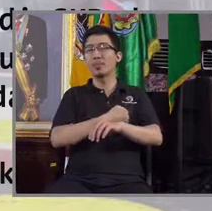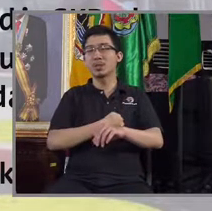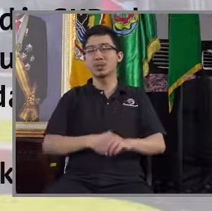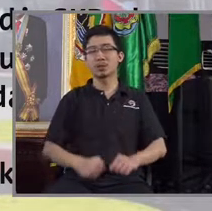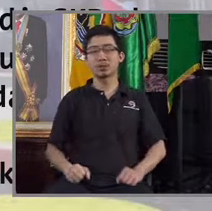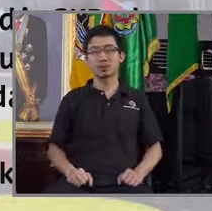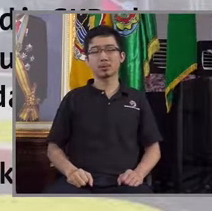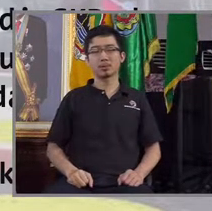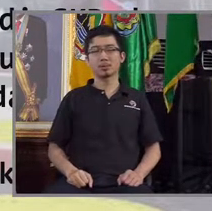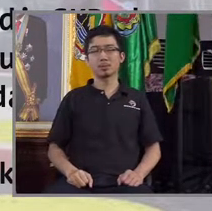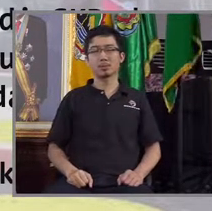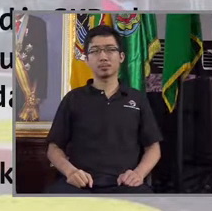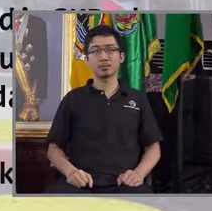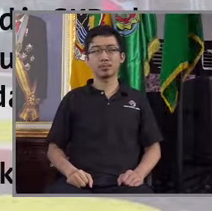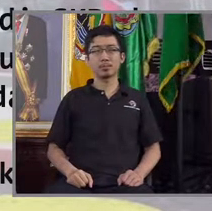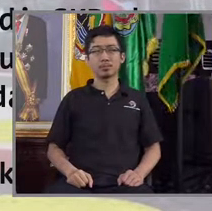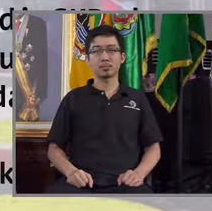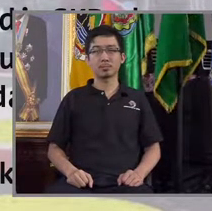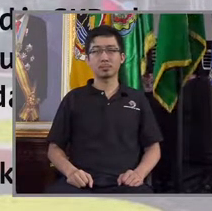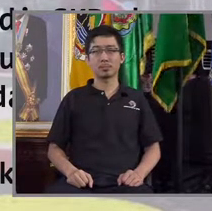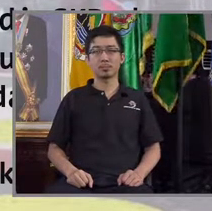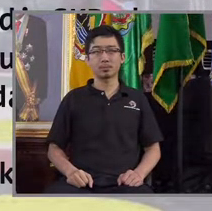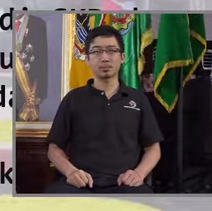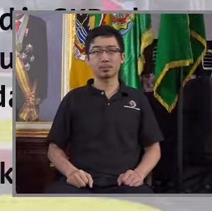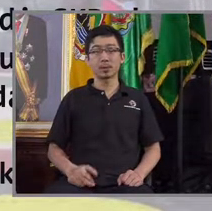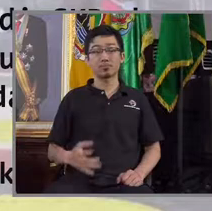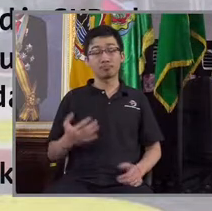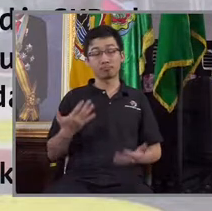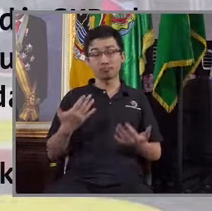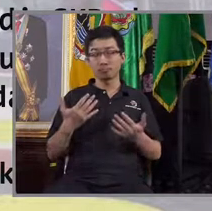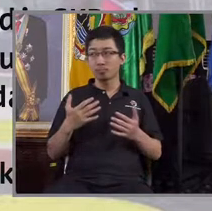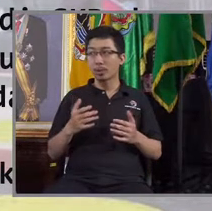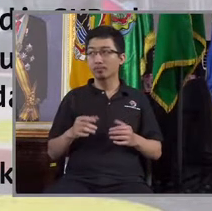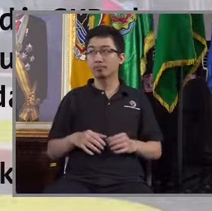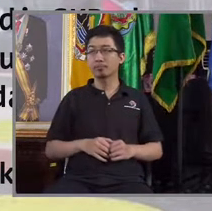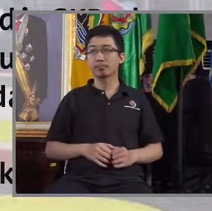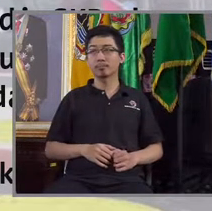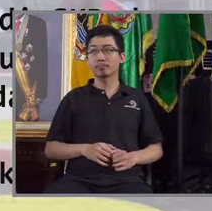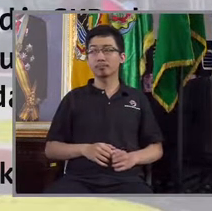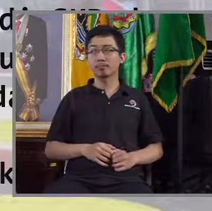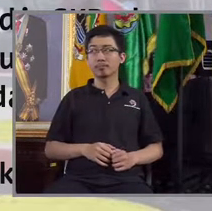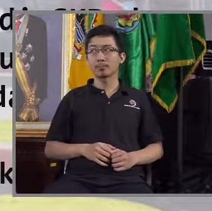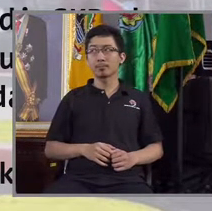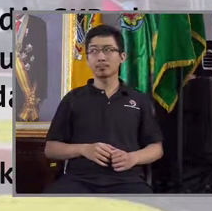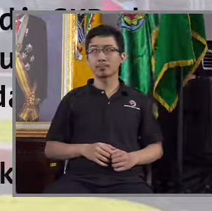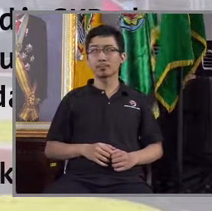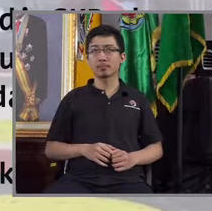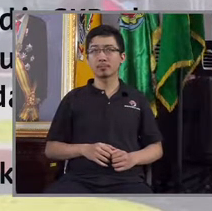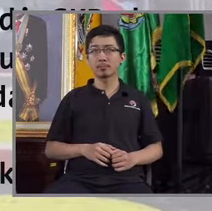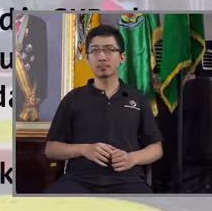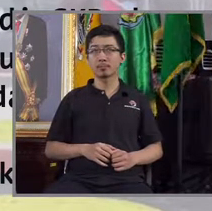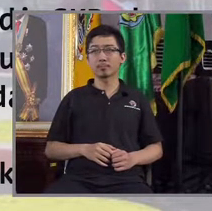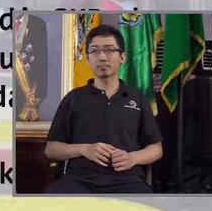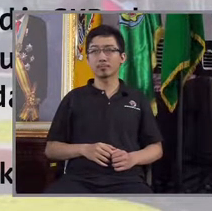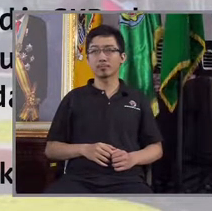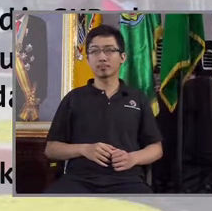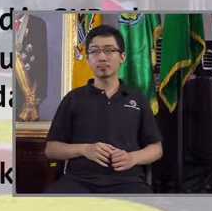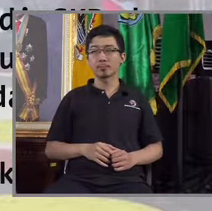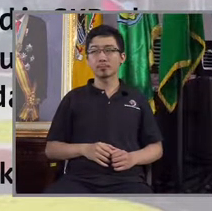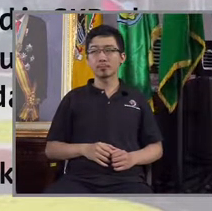dengan peningkatan sumber daya manusia. Mungkin ditayangkan apa slide-nya.